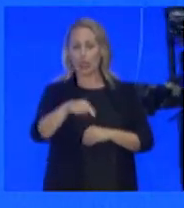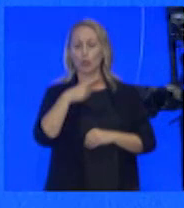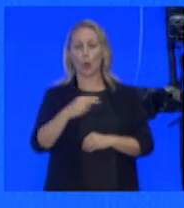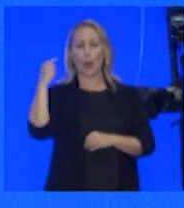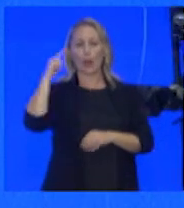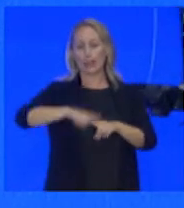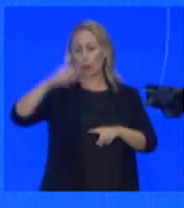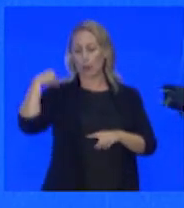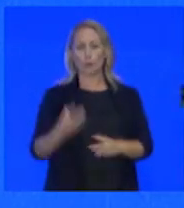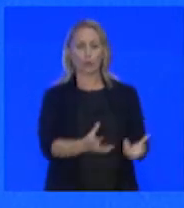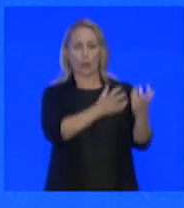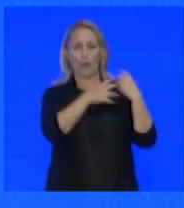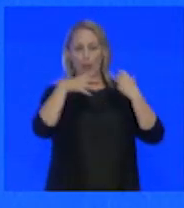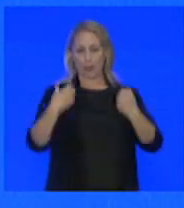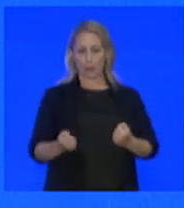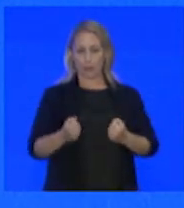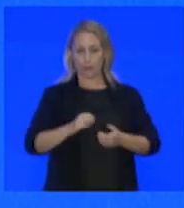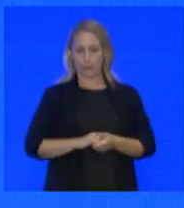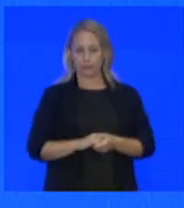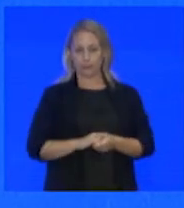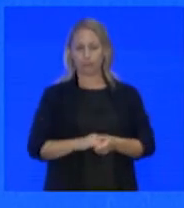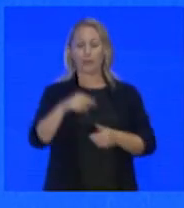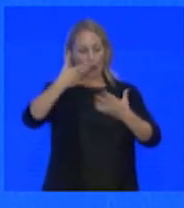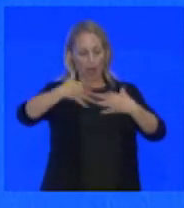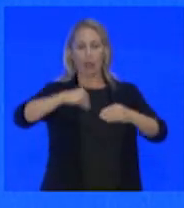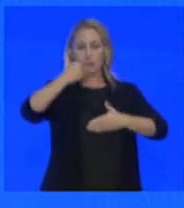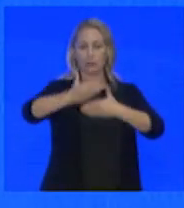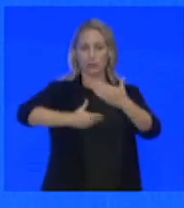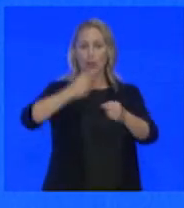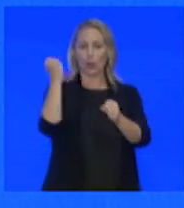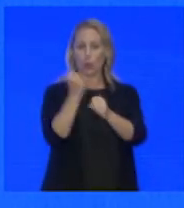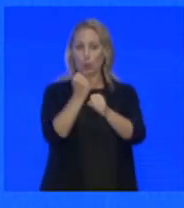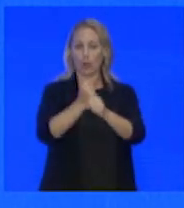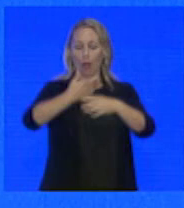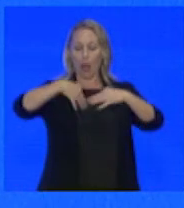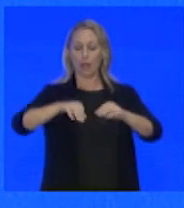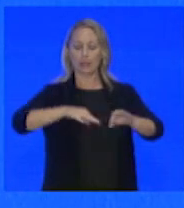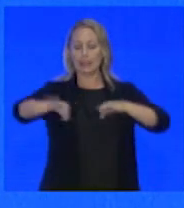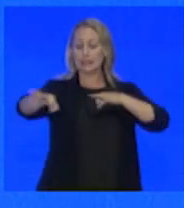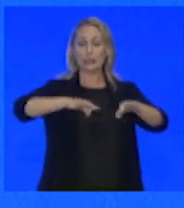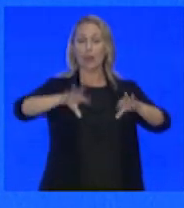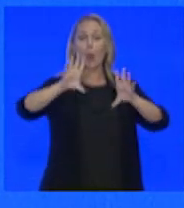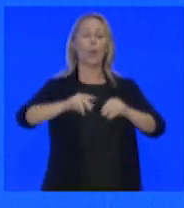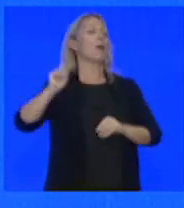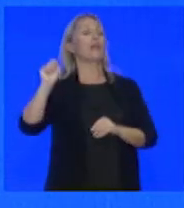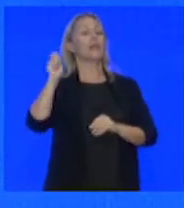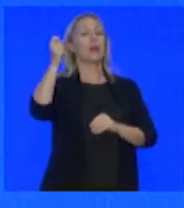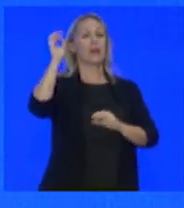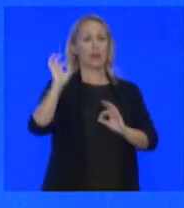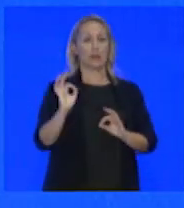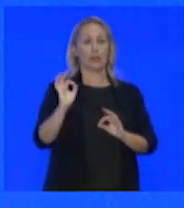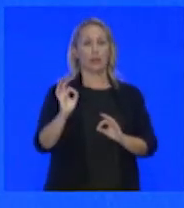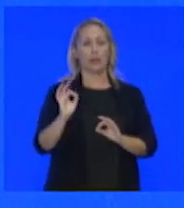δημόσιο. Μπήκε μπροστά ήδη ένα τολμηρό σχέδιο ανάταξης της ΔΕΗ. Και μην